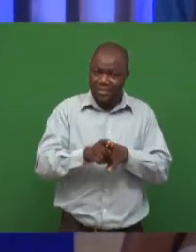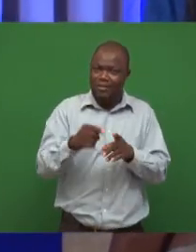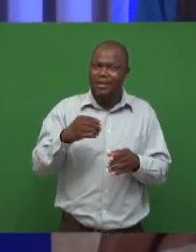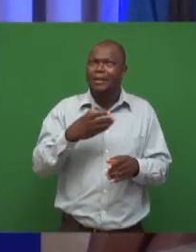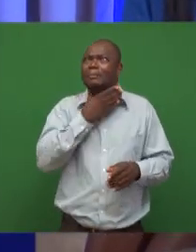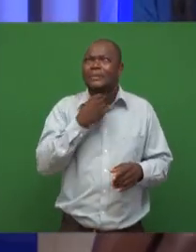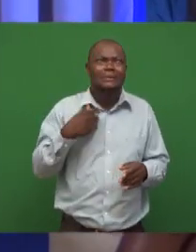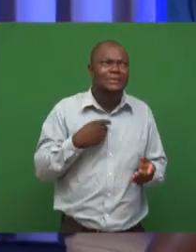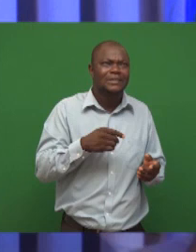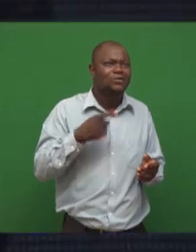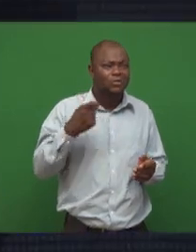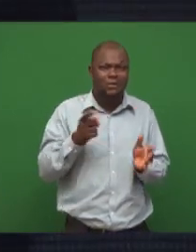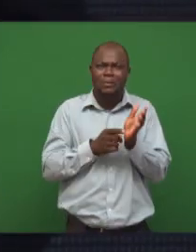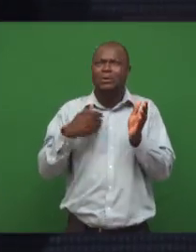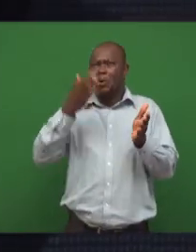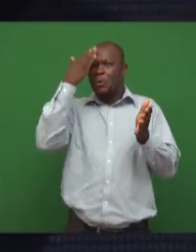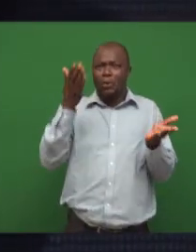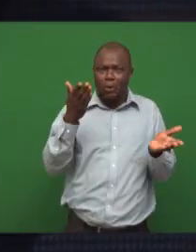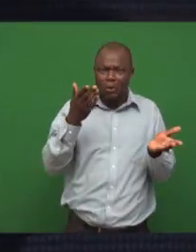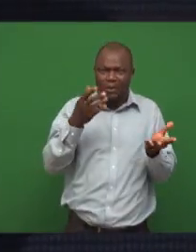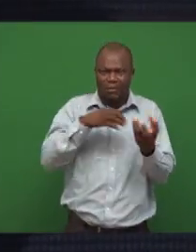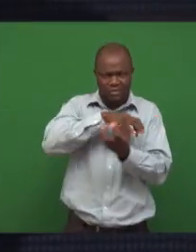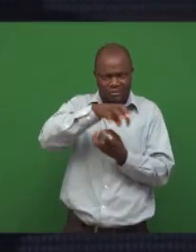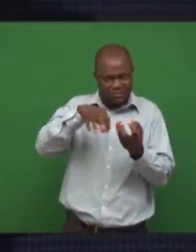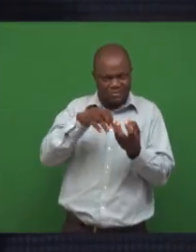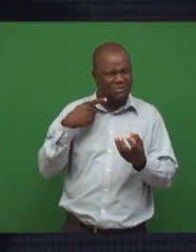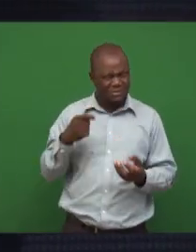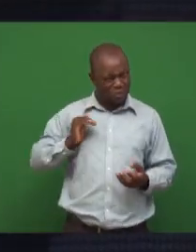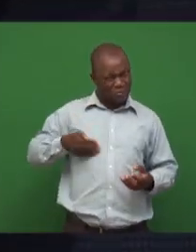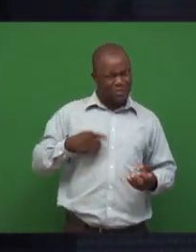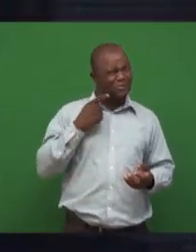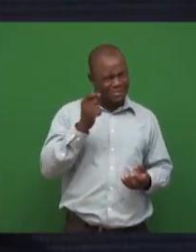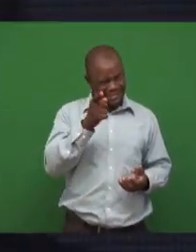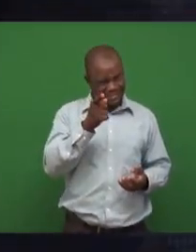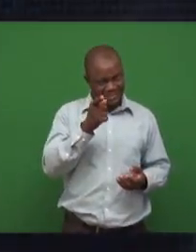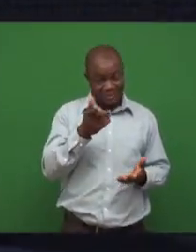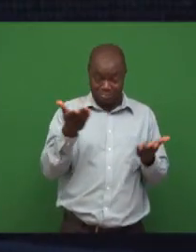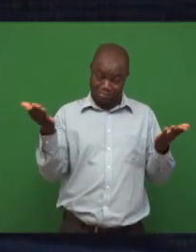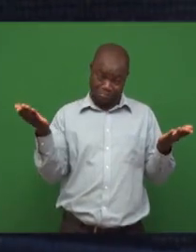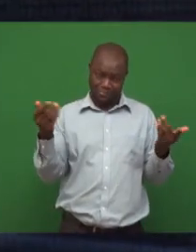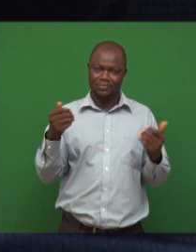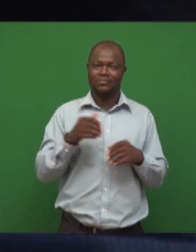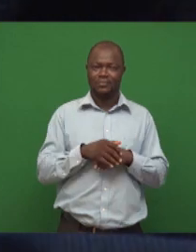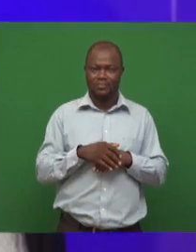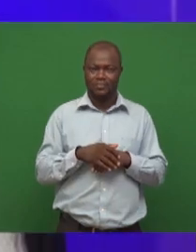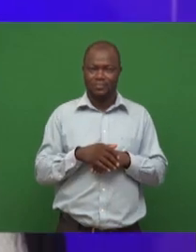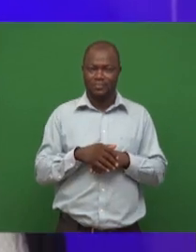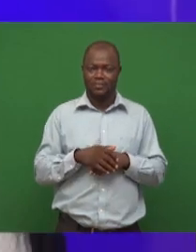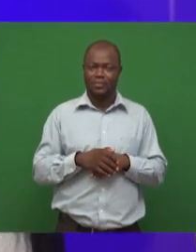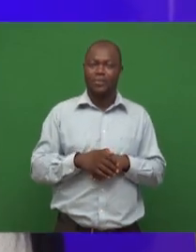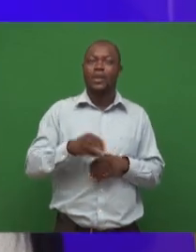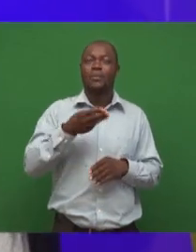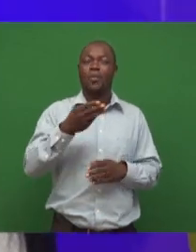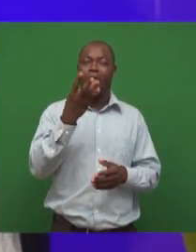Kuchishaya manje kuti chaivo chaivo ndokurashika. Torai mibvunzo yenyu regai vambopindura togodzoka kwamuri. Vanhu